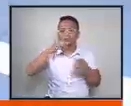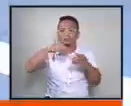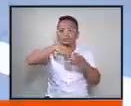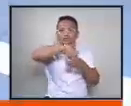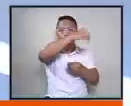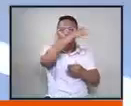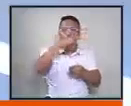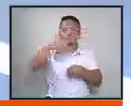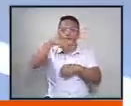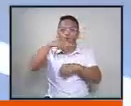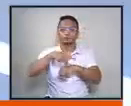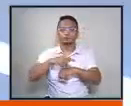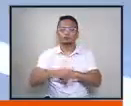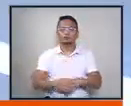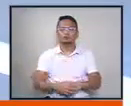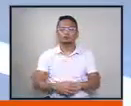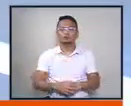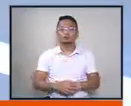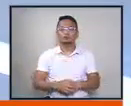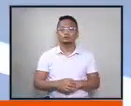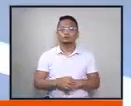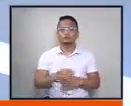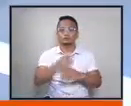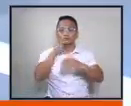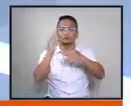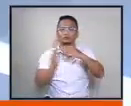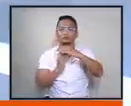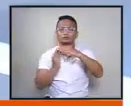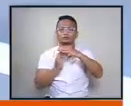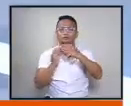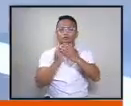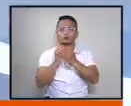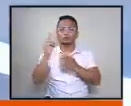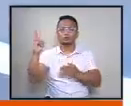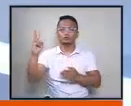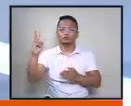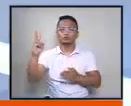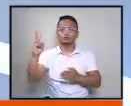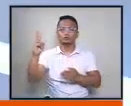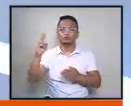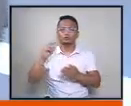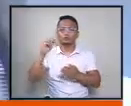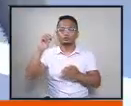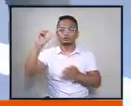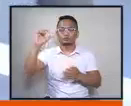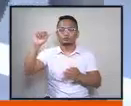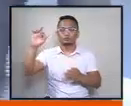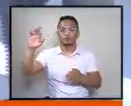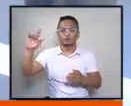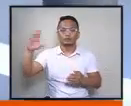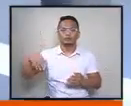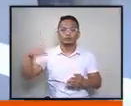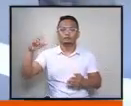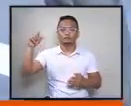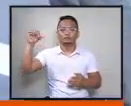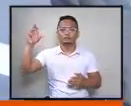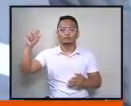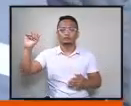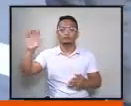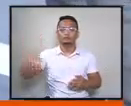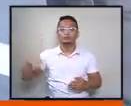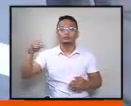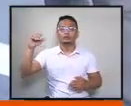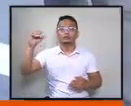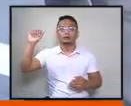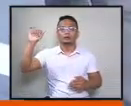of Responsibility. Dahil dyan, isinailalim na po sa Storm Signal No. 2 ang Isabela, Aurora, Quirino, Nueva Vizcaya, Ifugao at ang